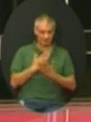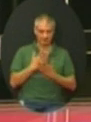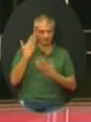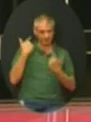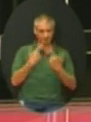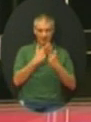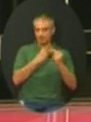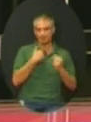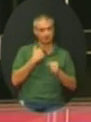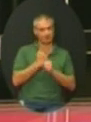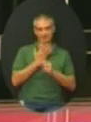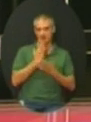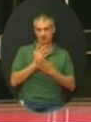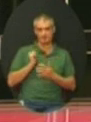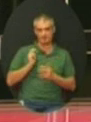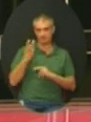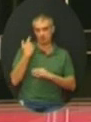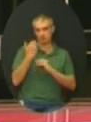צוק איתן לא עושה מילואים.